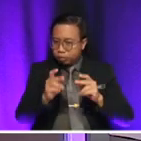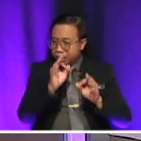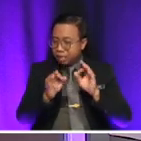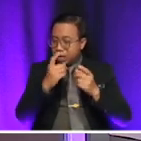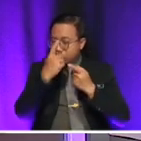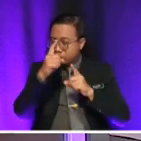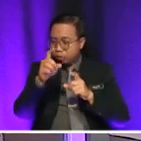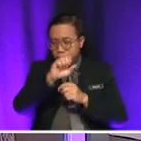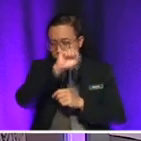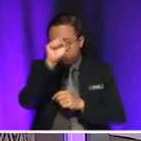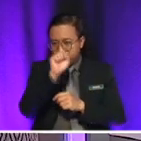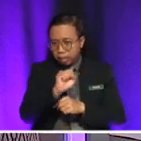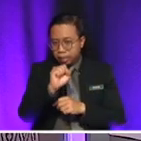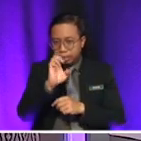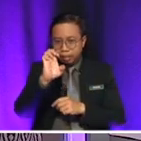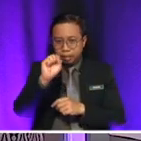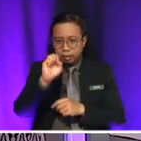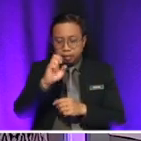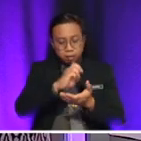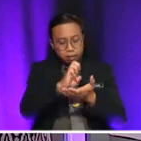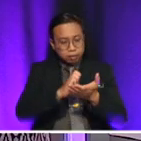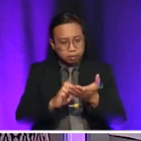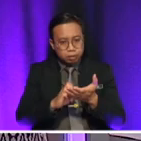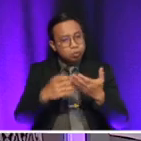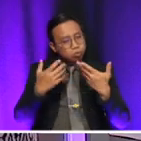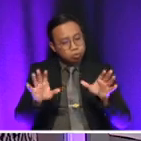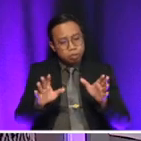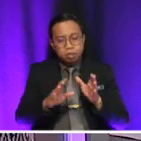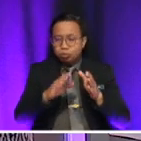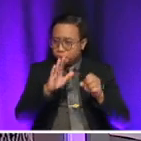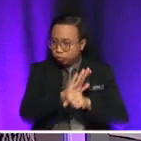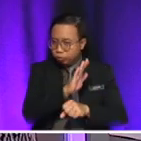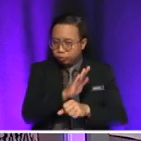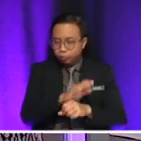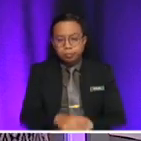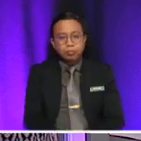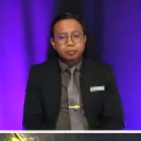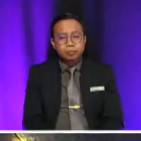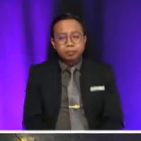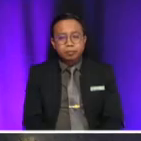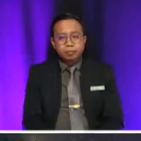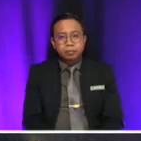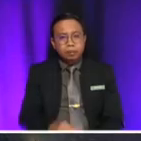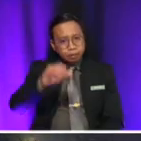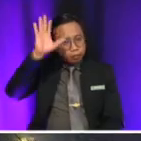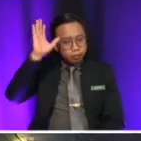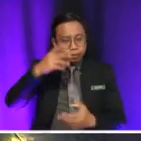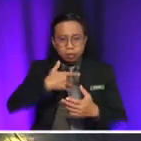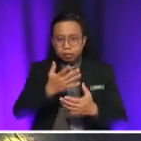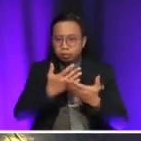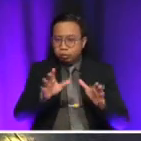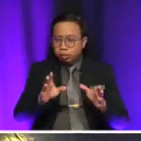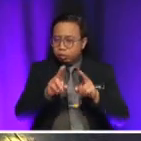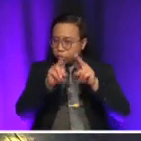soal dan isi soal dan struktur dah memadai dah memadai Oke Baik udah diuji